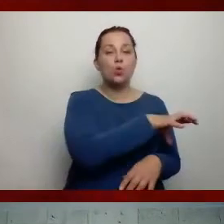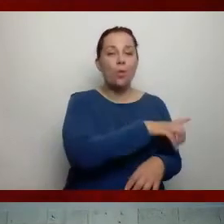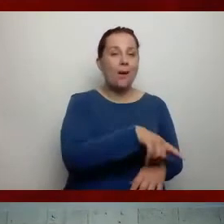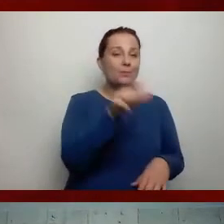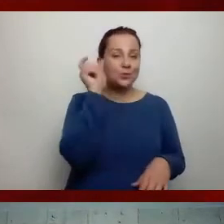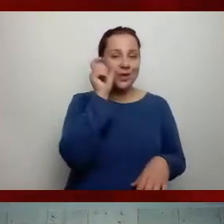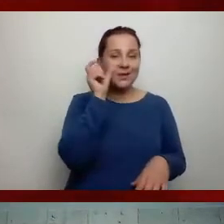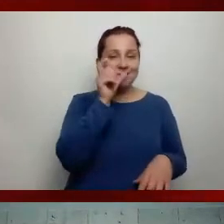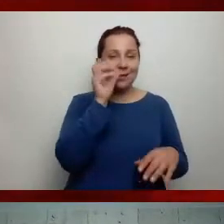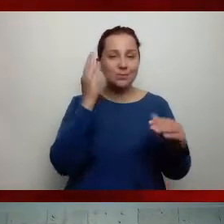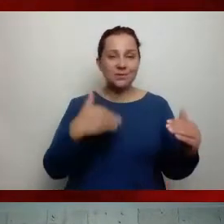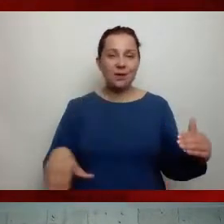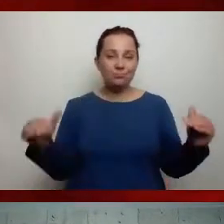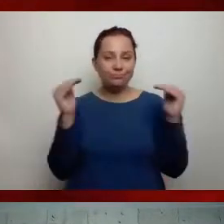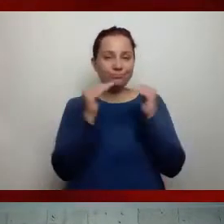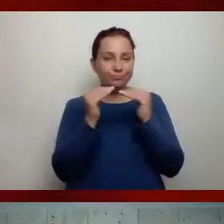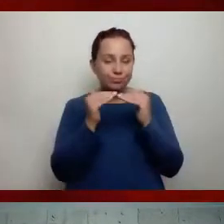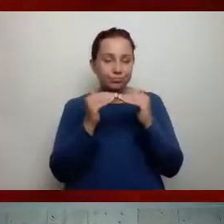z ludźmi